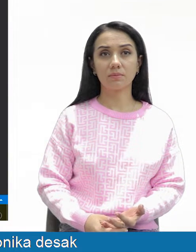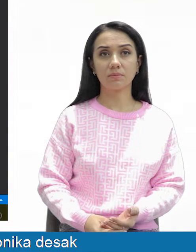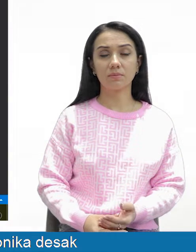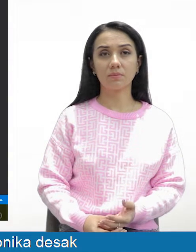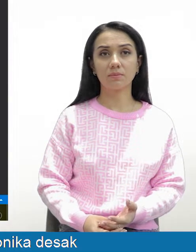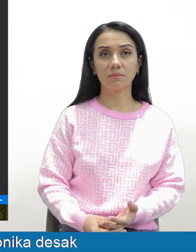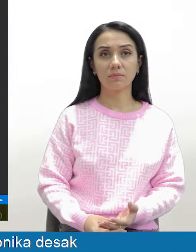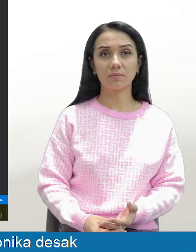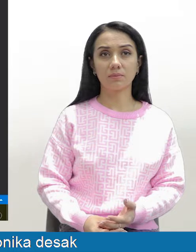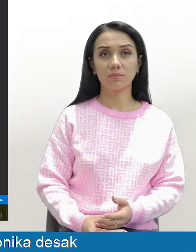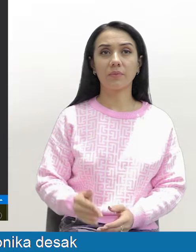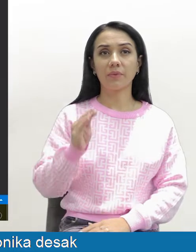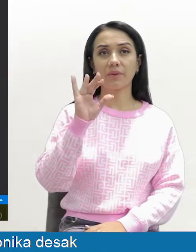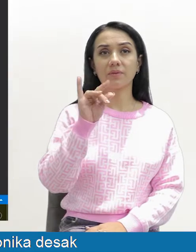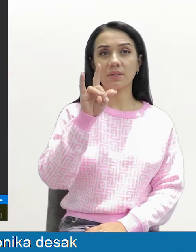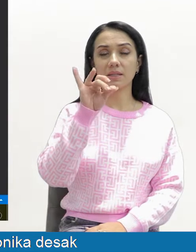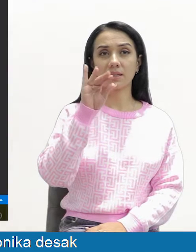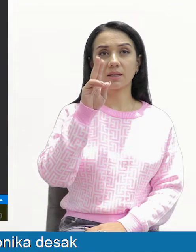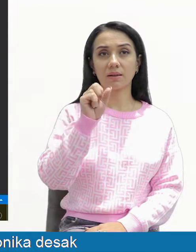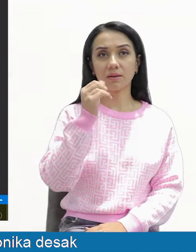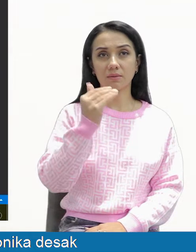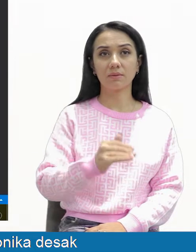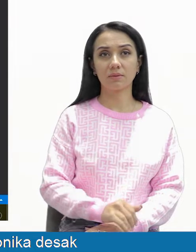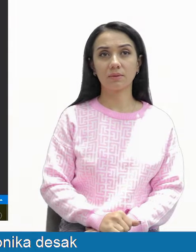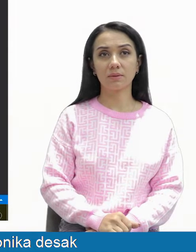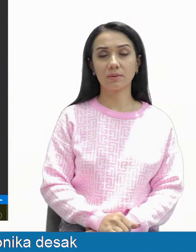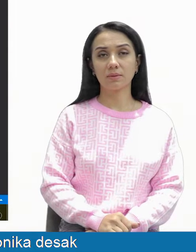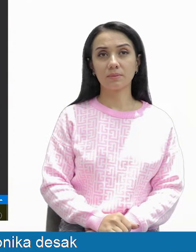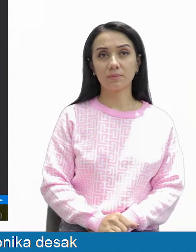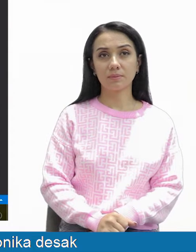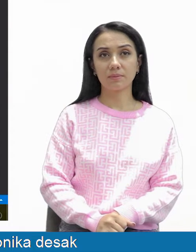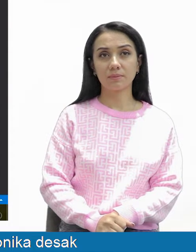Shuyerga fizika, kazobetga,